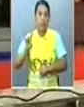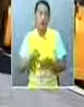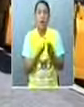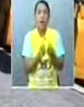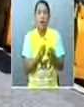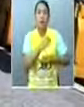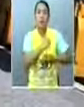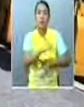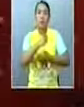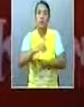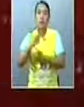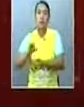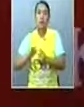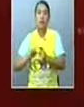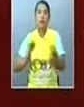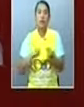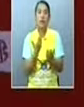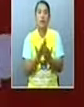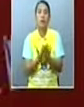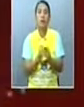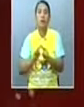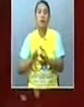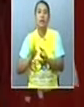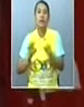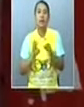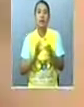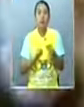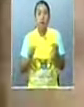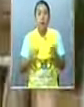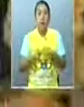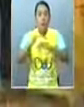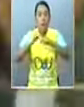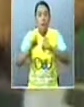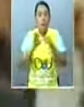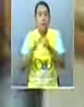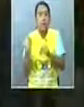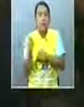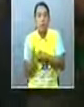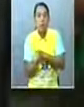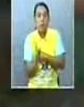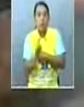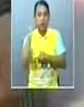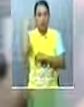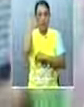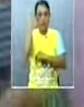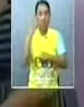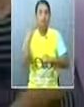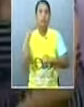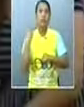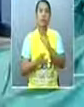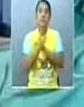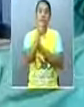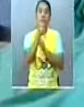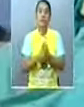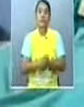ส่งออกซึ่งเคยเป็นกิจการทำเงินของประเทศจะหดตัวต่อเนื่องแต่การท่องเที่ยวกลับมีสถานการณ์สดใสอีกทั้งไทยเด่นเรื่องการบริ